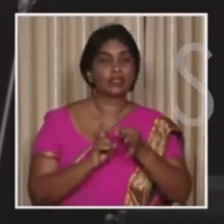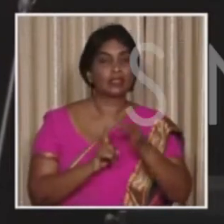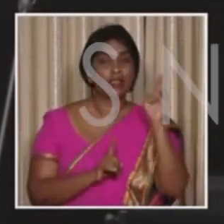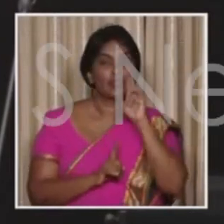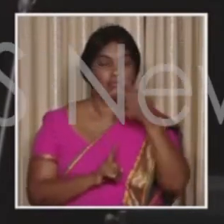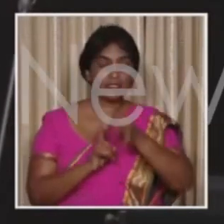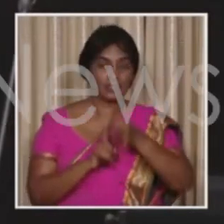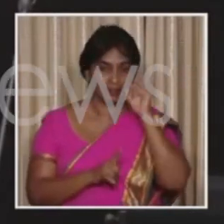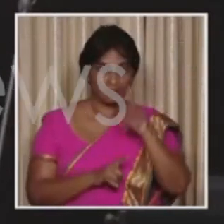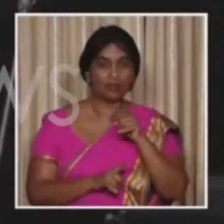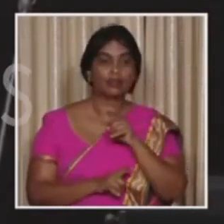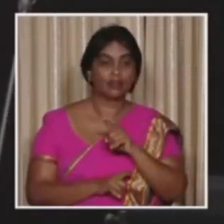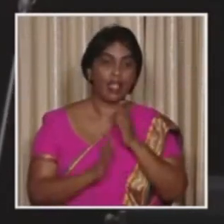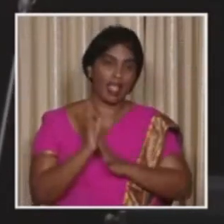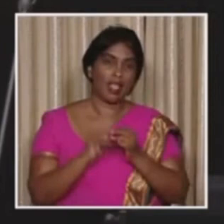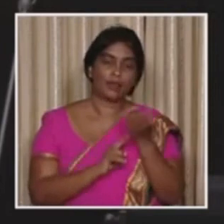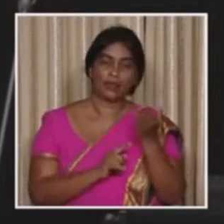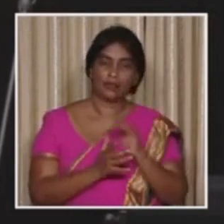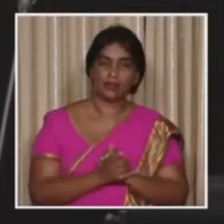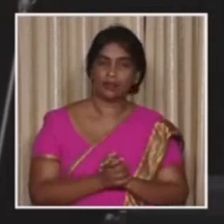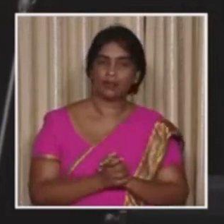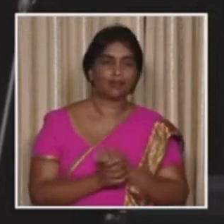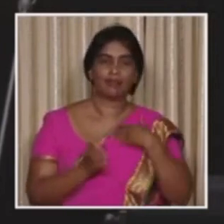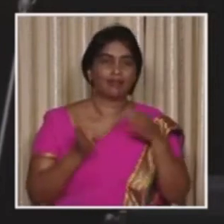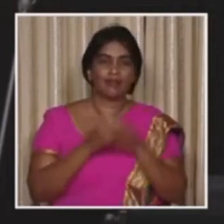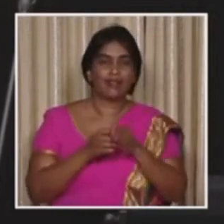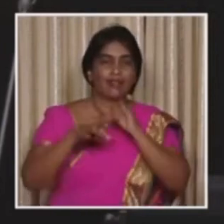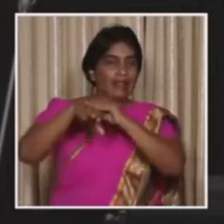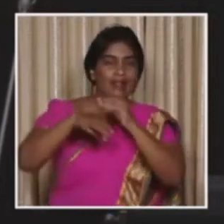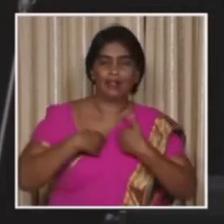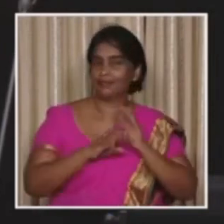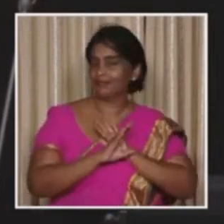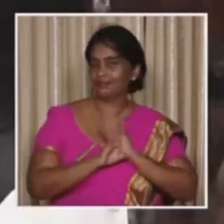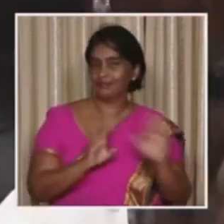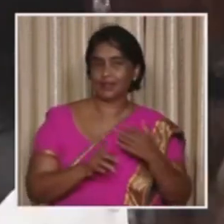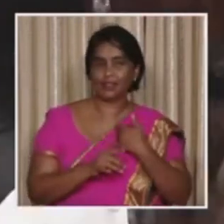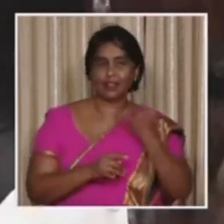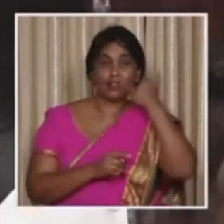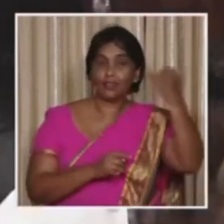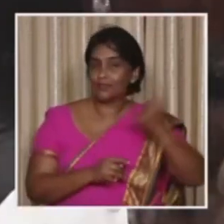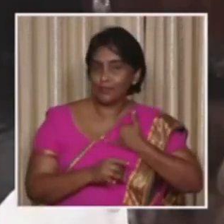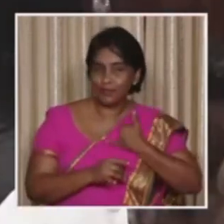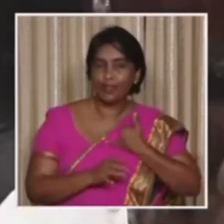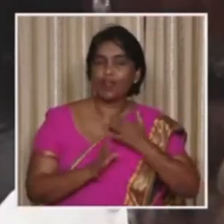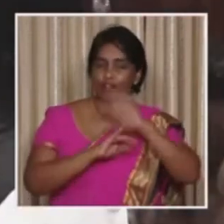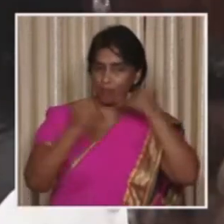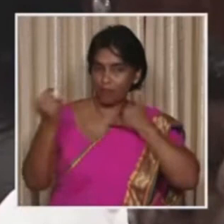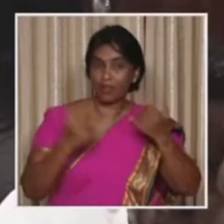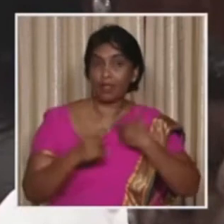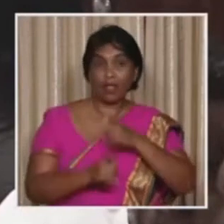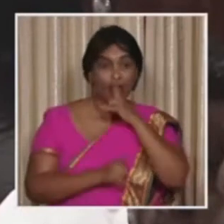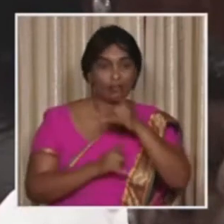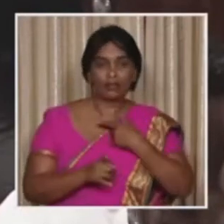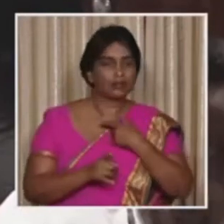වික්‍රමසිංහ ජනාධිපතිතුමාගේ ප්‍රතිකං ඉල්ලලා අපි කිසිම පක්ෂයක ඉල්ලීලා නැහැ. අපිට කතා කරාට අපිට කතා කරන හැමෝම හැබැයි කතා